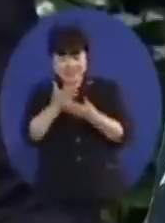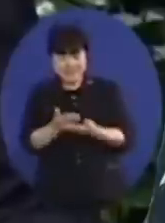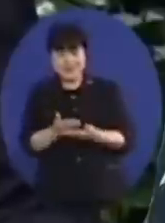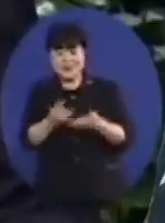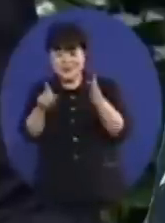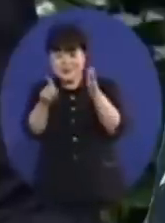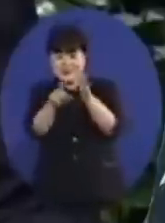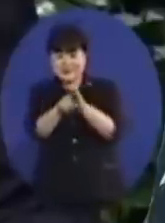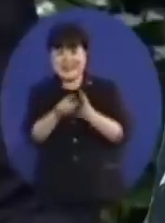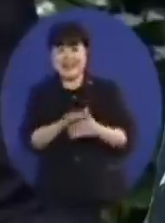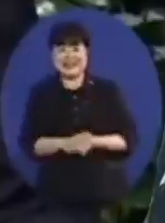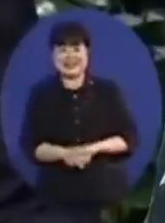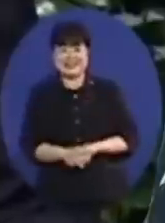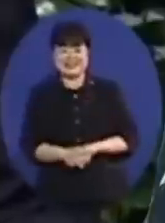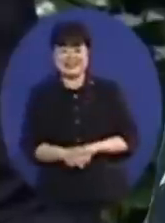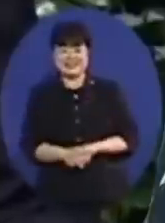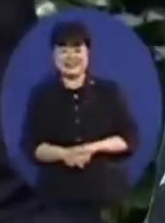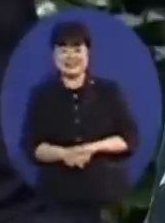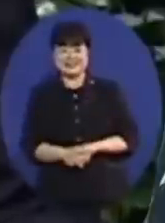것입니다